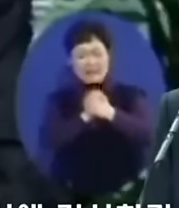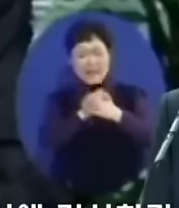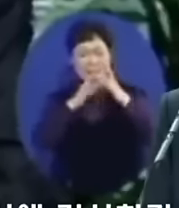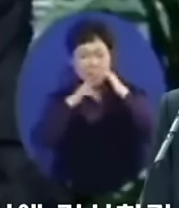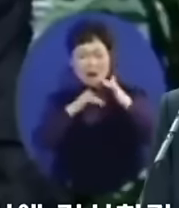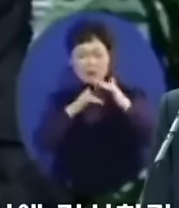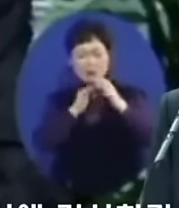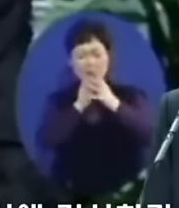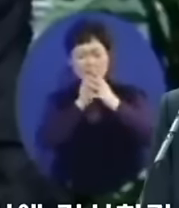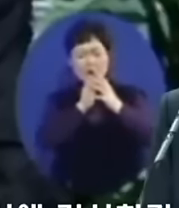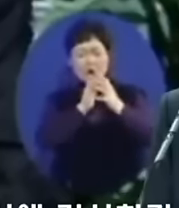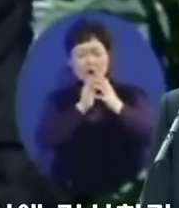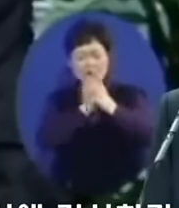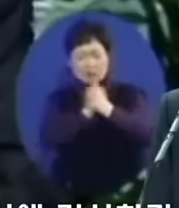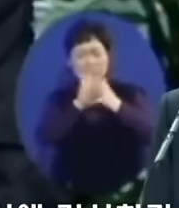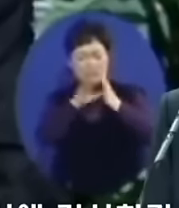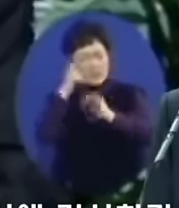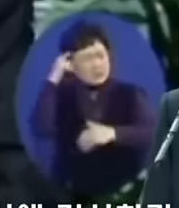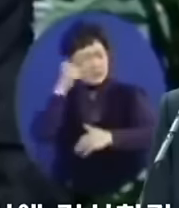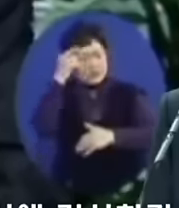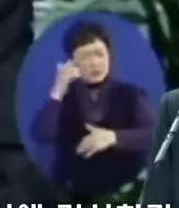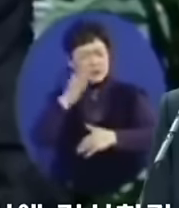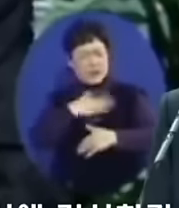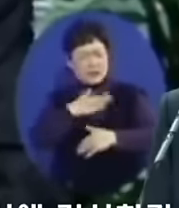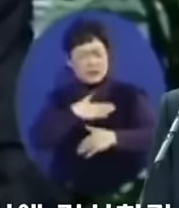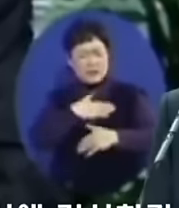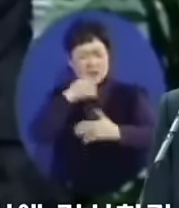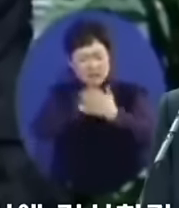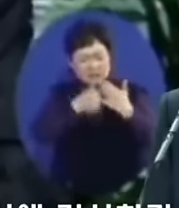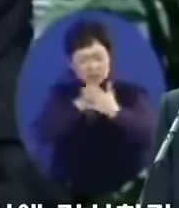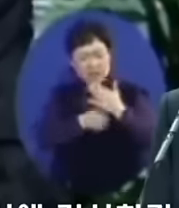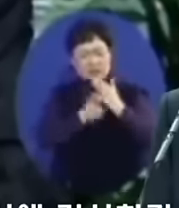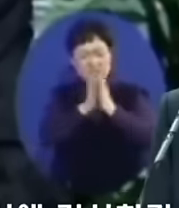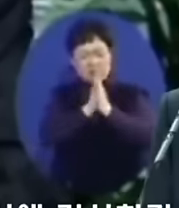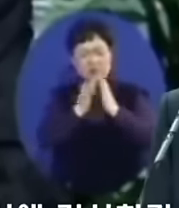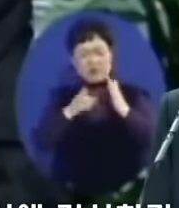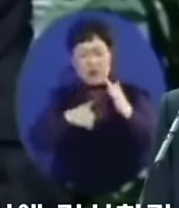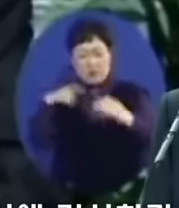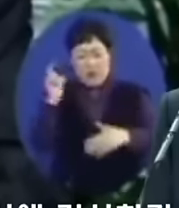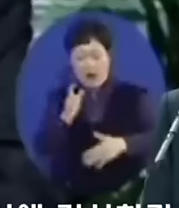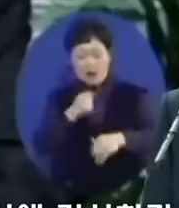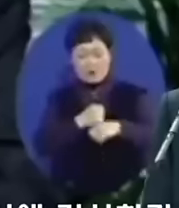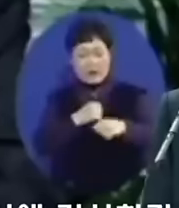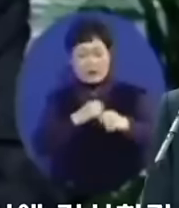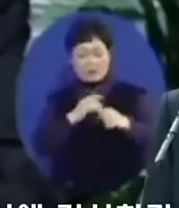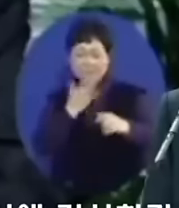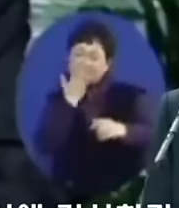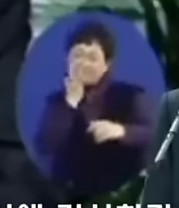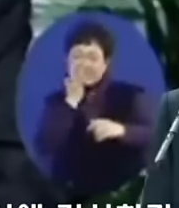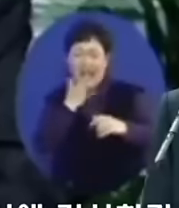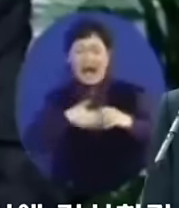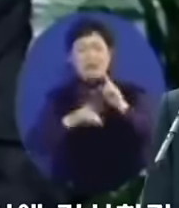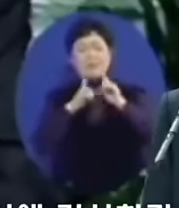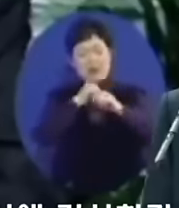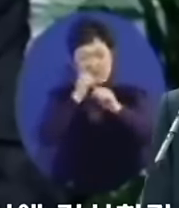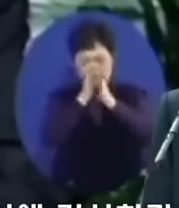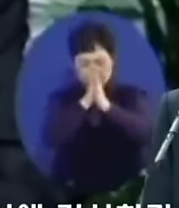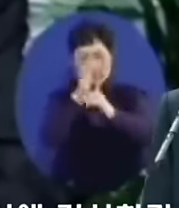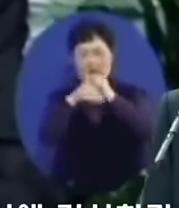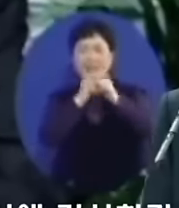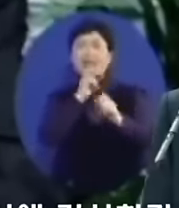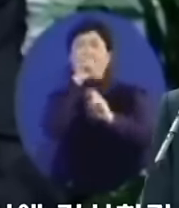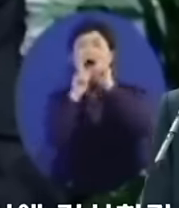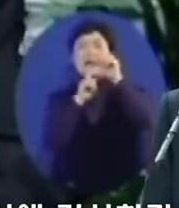말할 수 있는 탄식으로 나를 위해서 기도해 주는 것을 알므로 든든하고 그 다음 내가 못 알아들었으면 내가 아는 말로 기도해서 하나님께